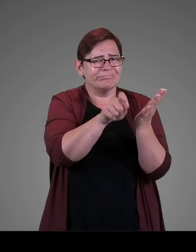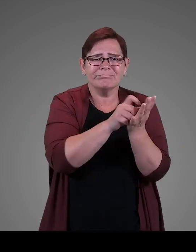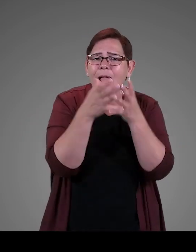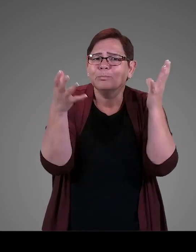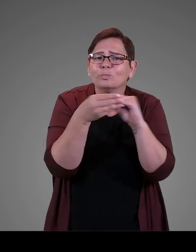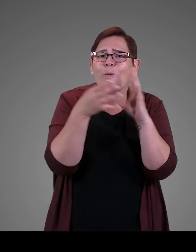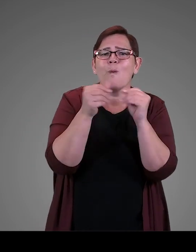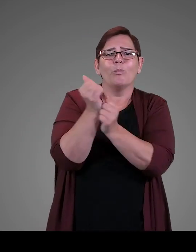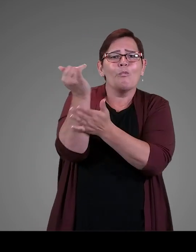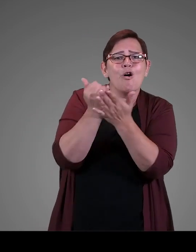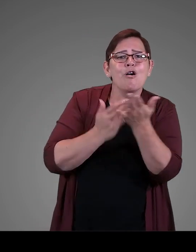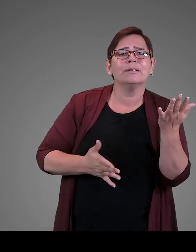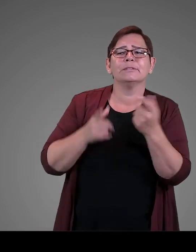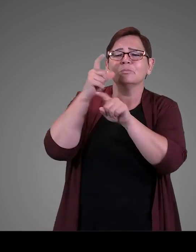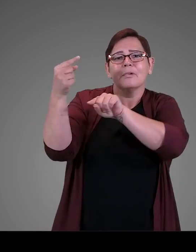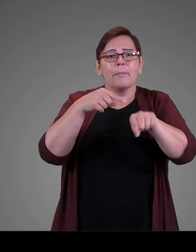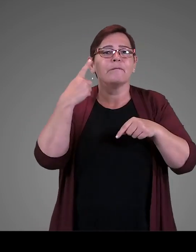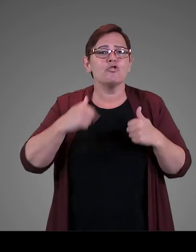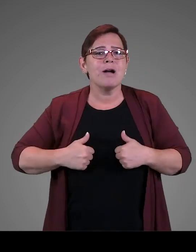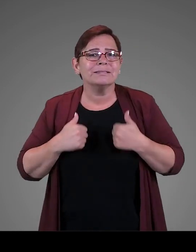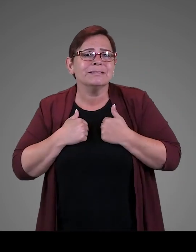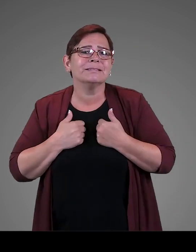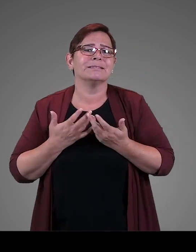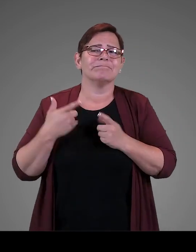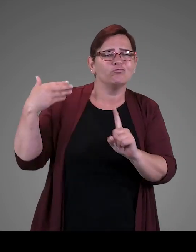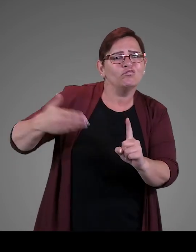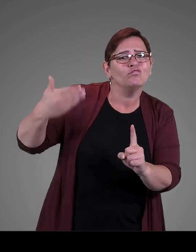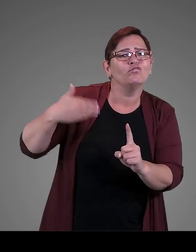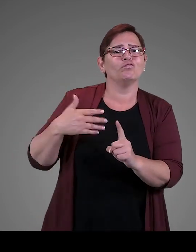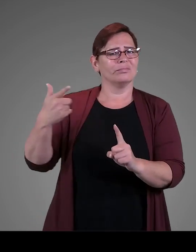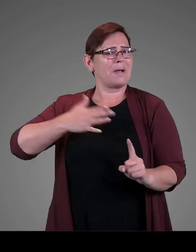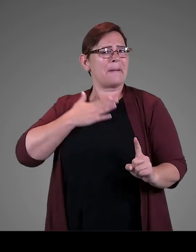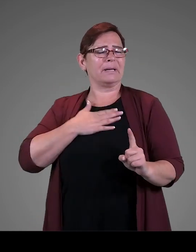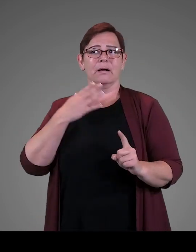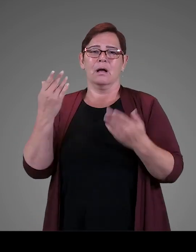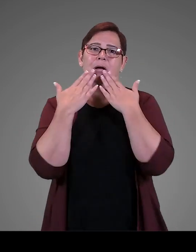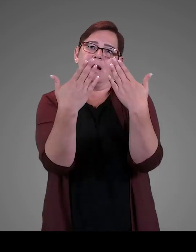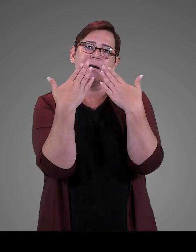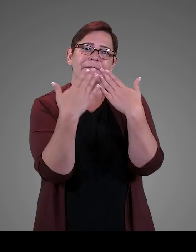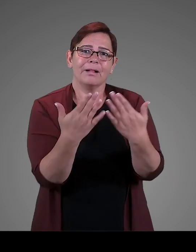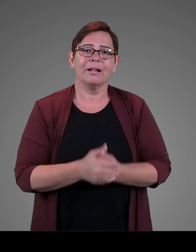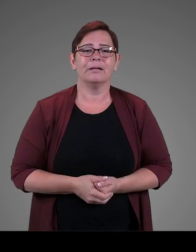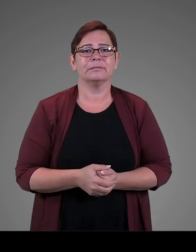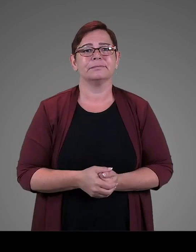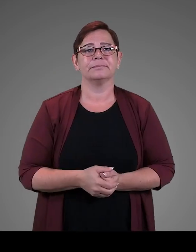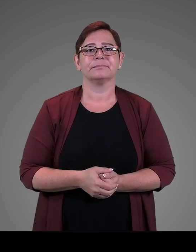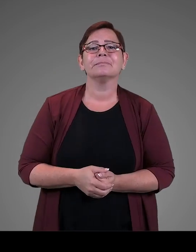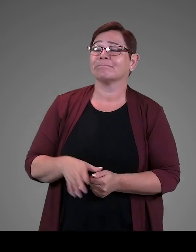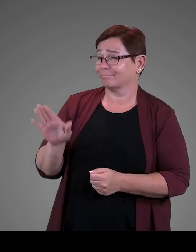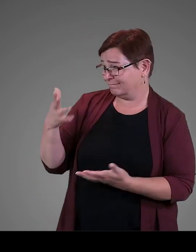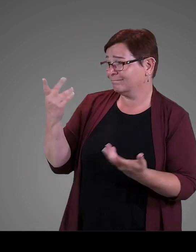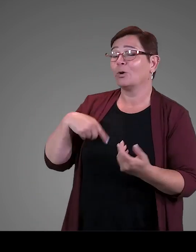on a écrit beaucoup d'histoires avec des artistes qui viennent en résidence régulièrement et qui sont heureux et reconnaissants qu'on les accueille, même avec